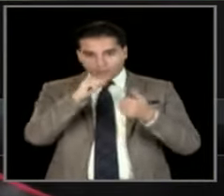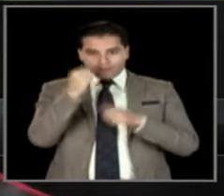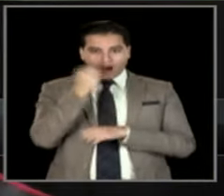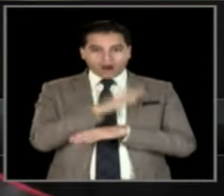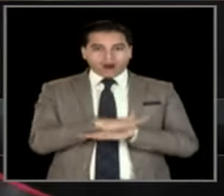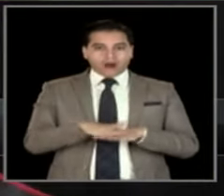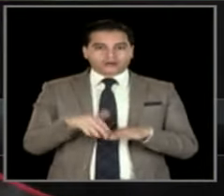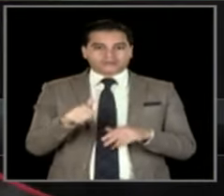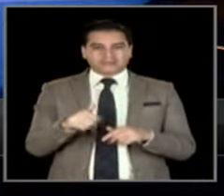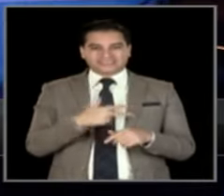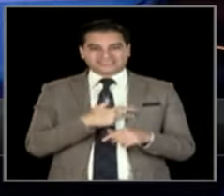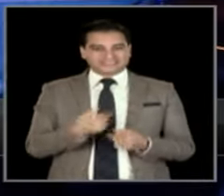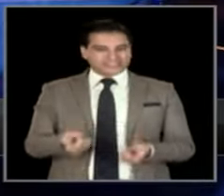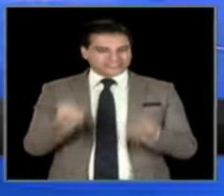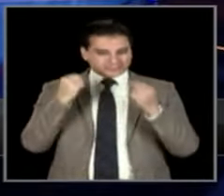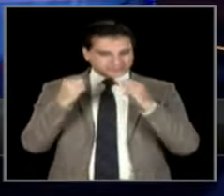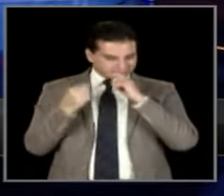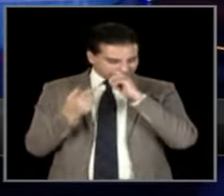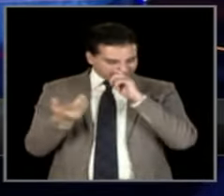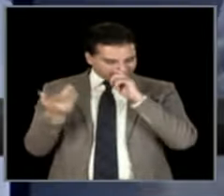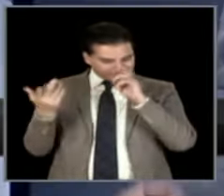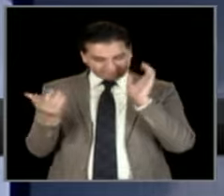الأرضية؟ نيتروجي. غلط. ما هي